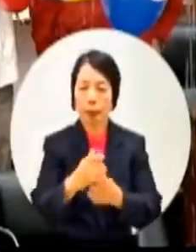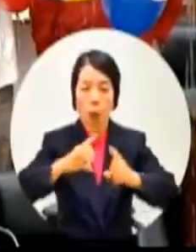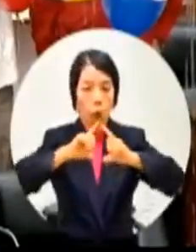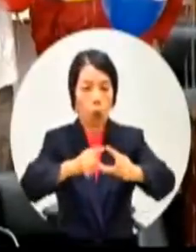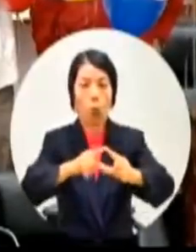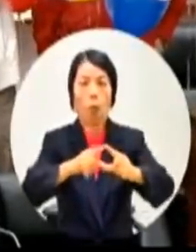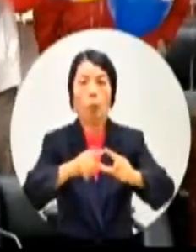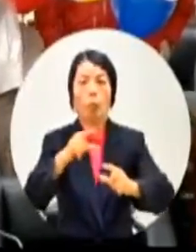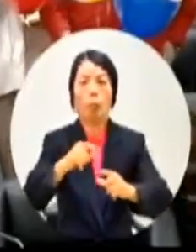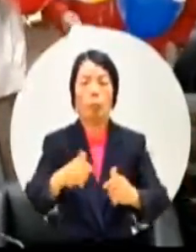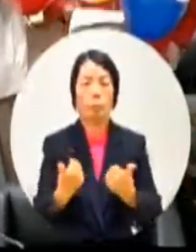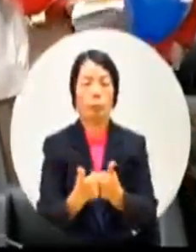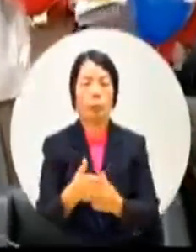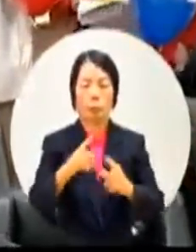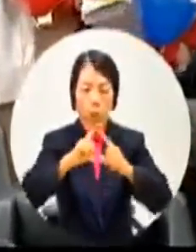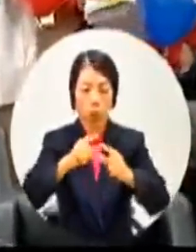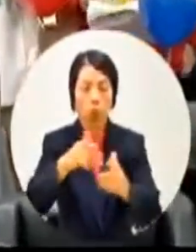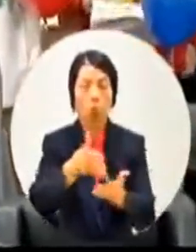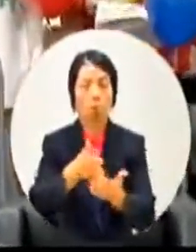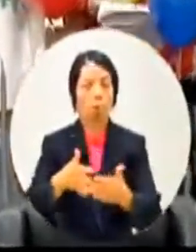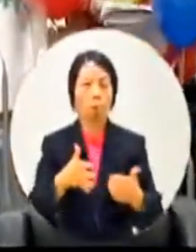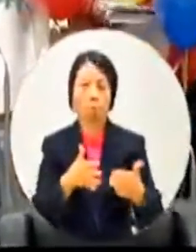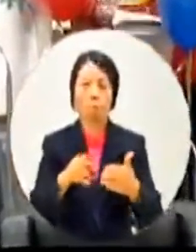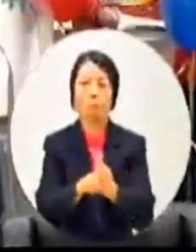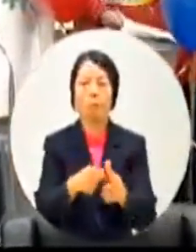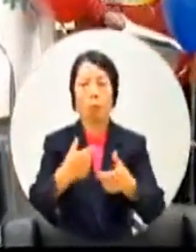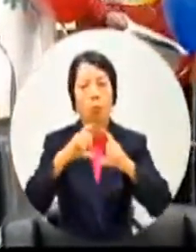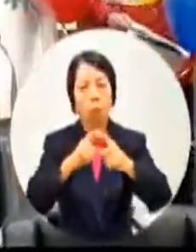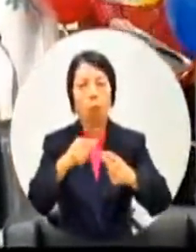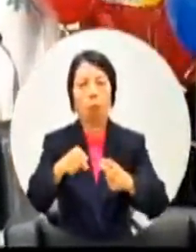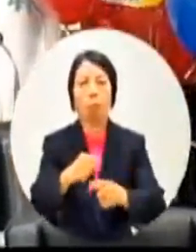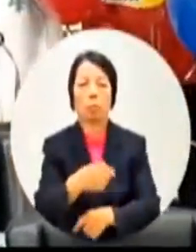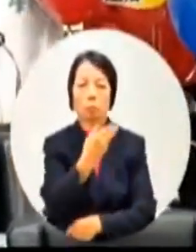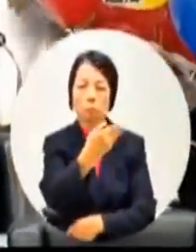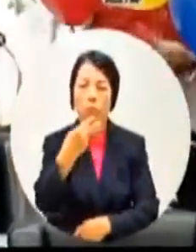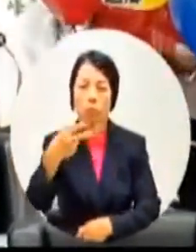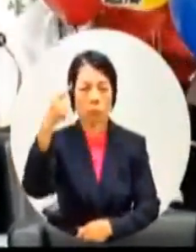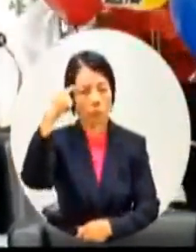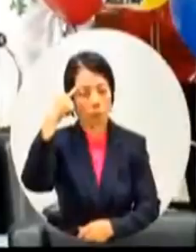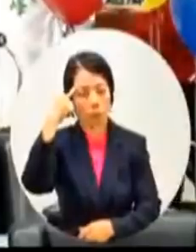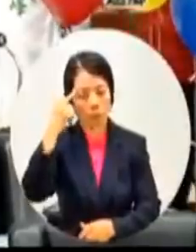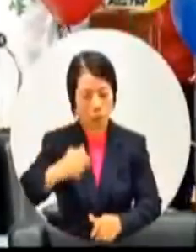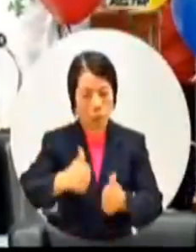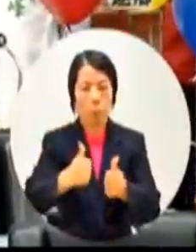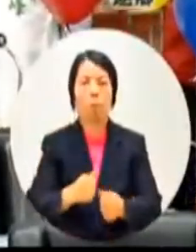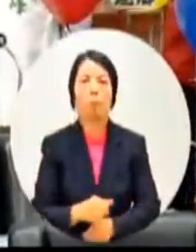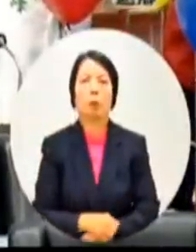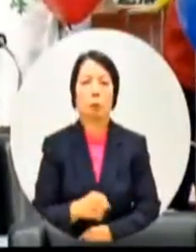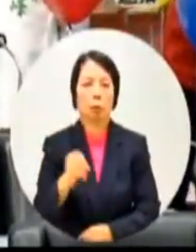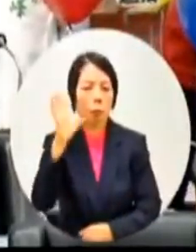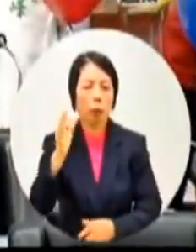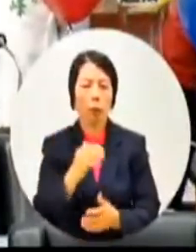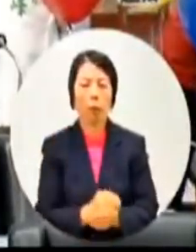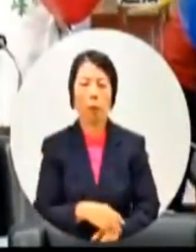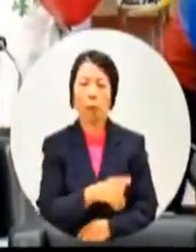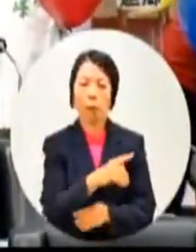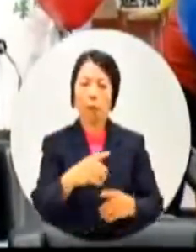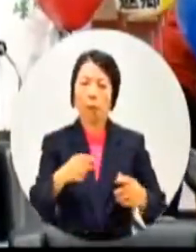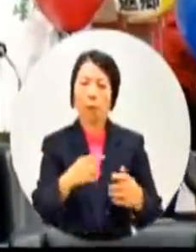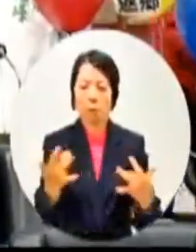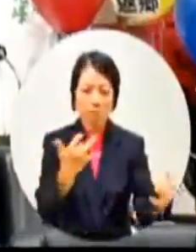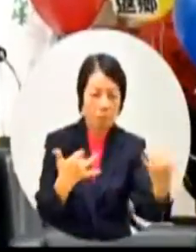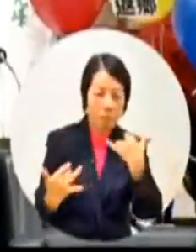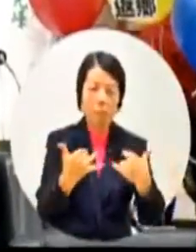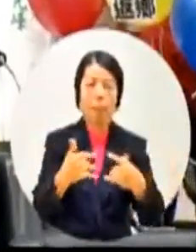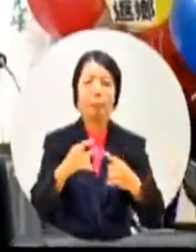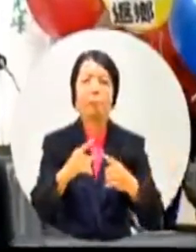吼，诶，我听起来是，人进来货出去，安尼的赚大钱。但是这个观念，诶，